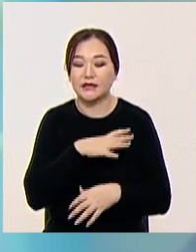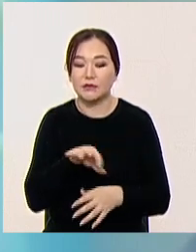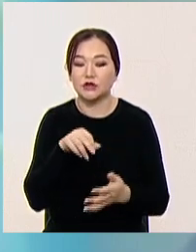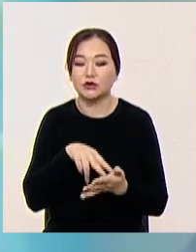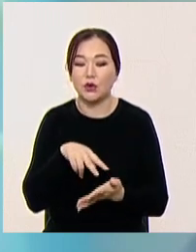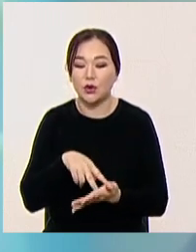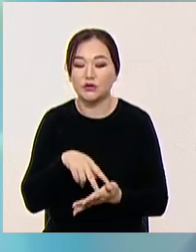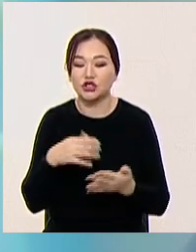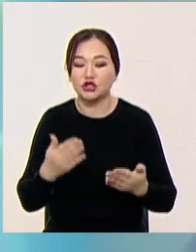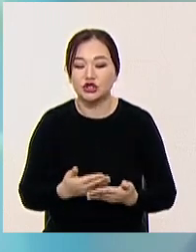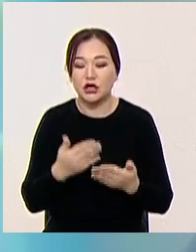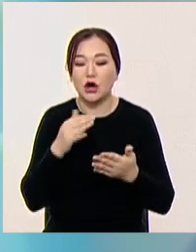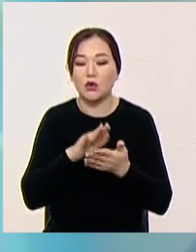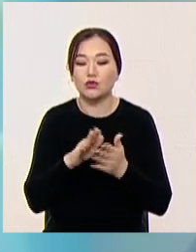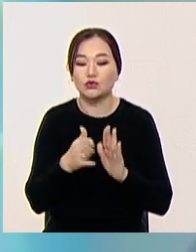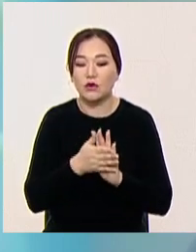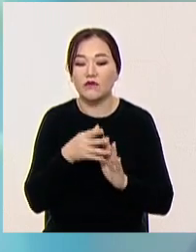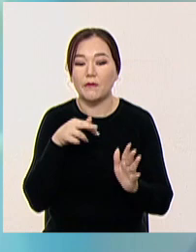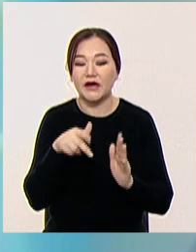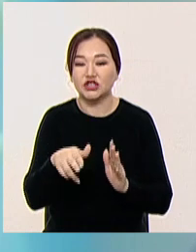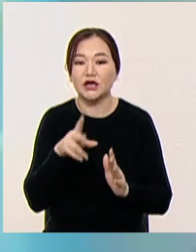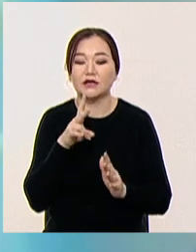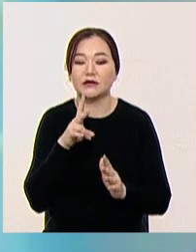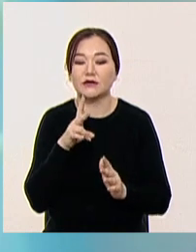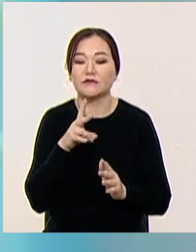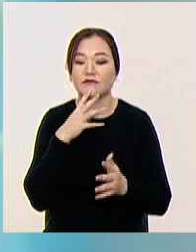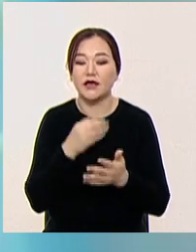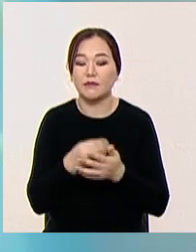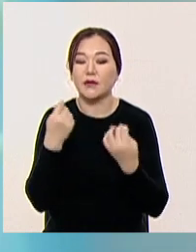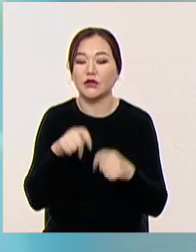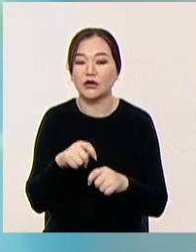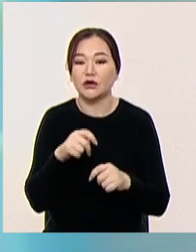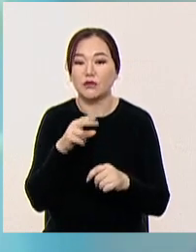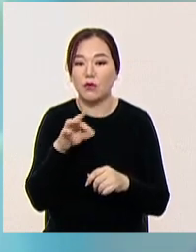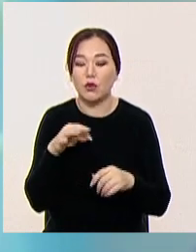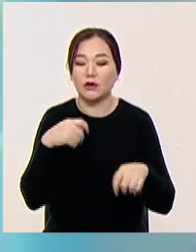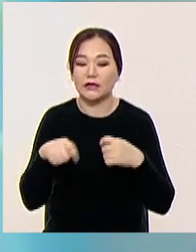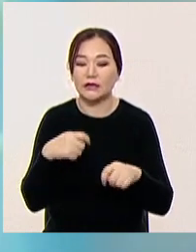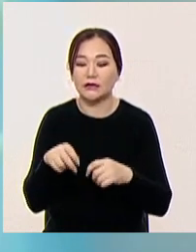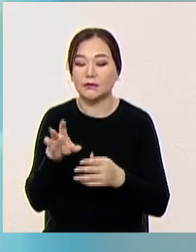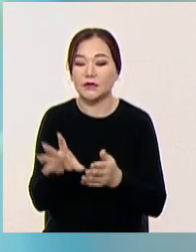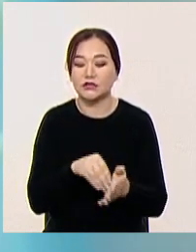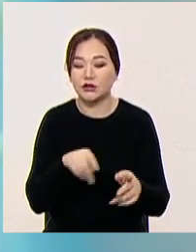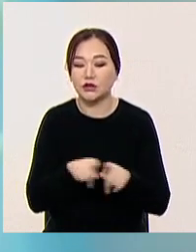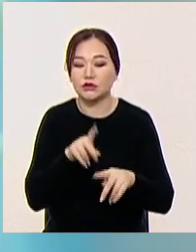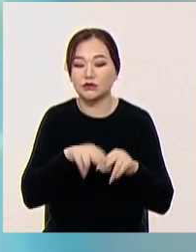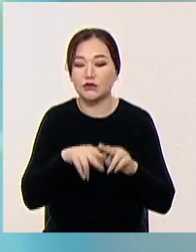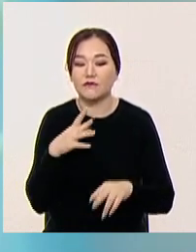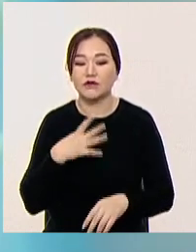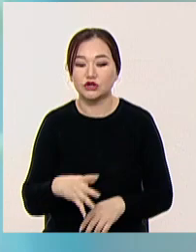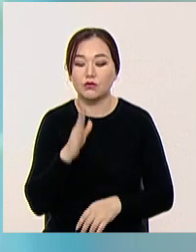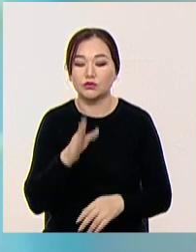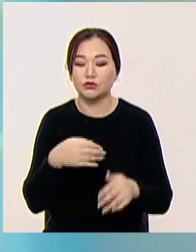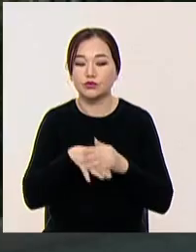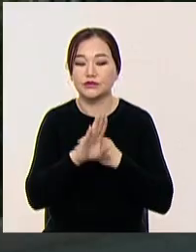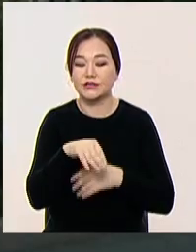стоимость жилья, условно, они пошли в свои продажи по низу рынка, такие застройщики вынуждены будут уйти